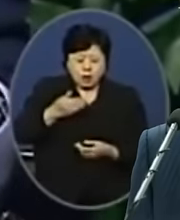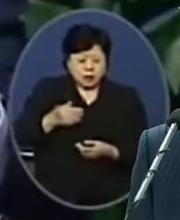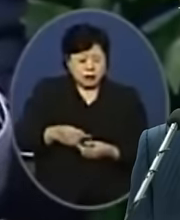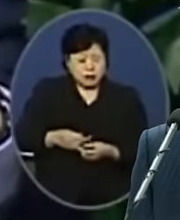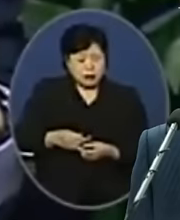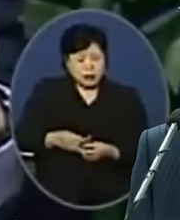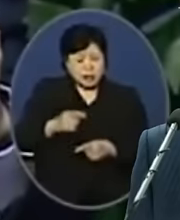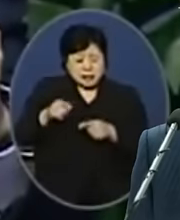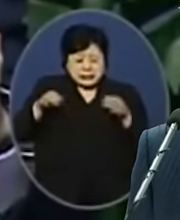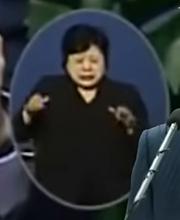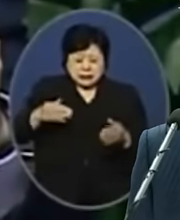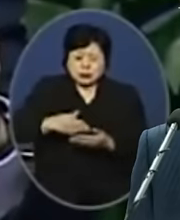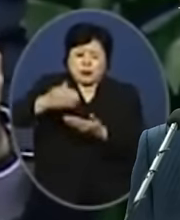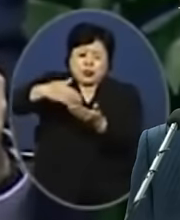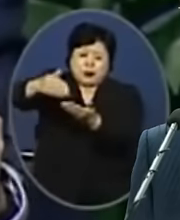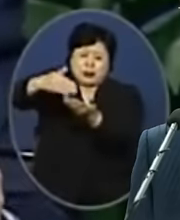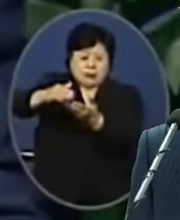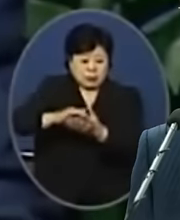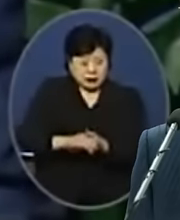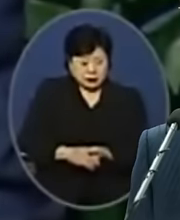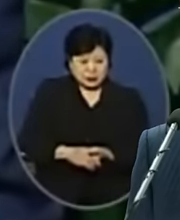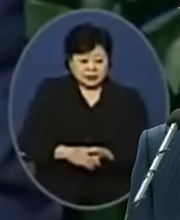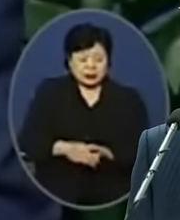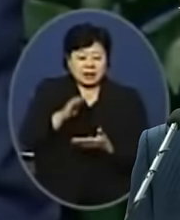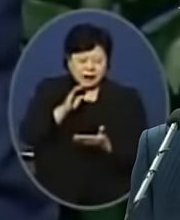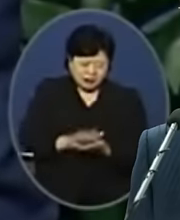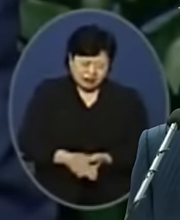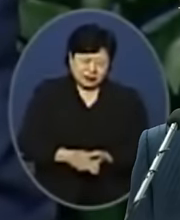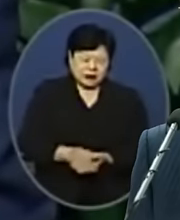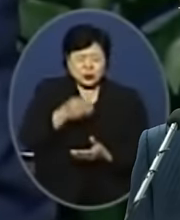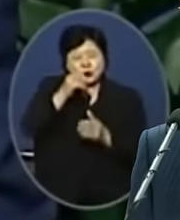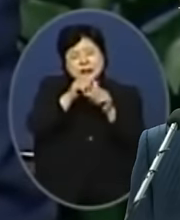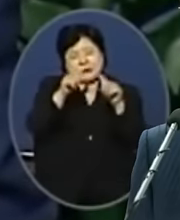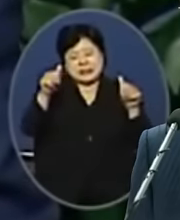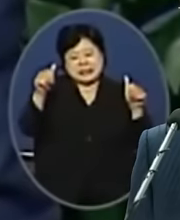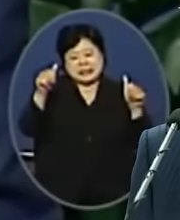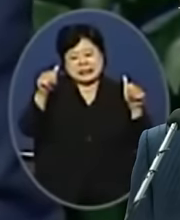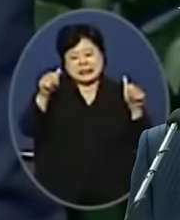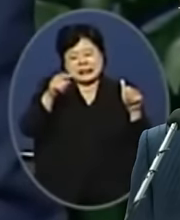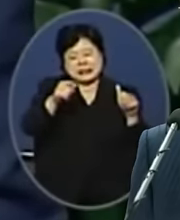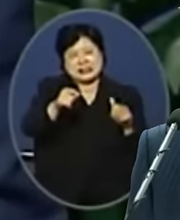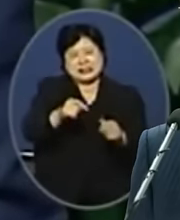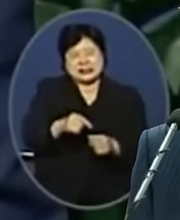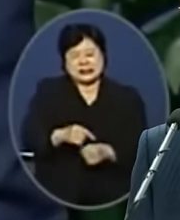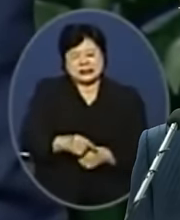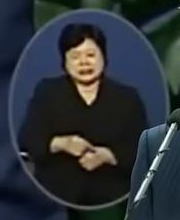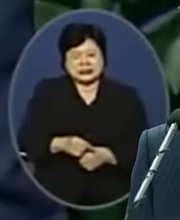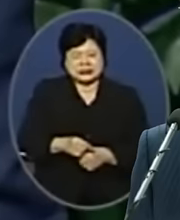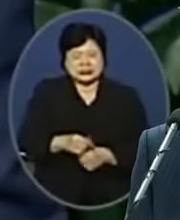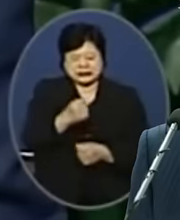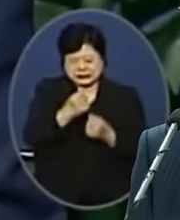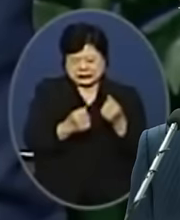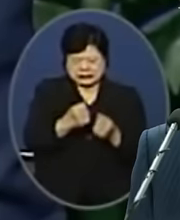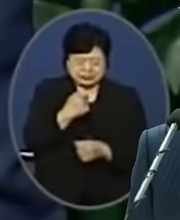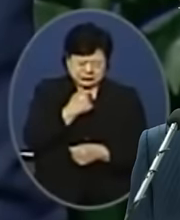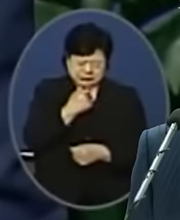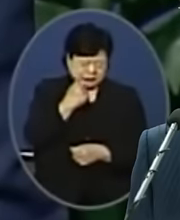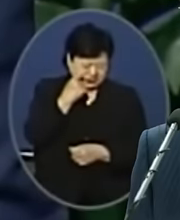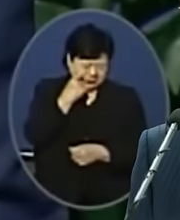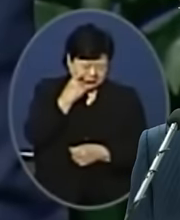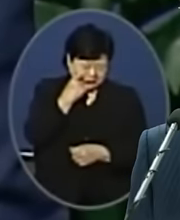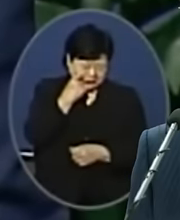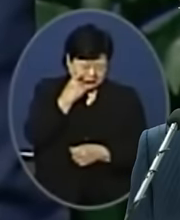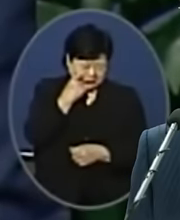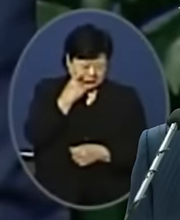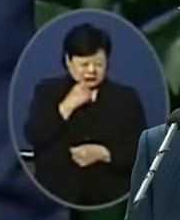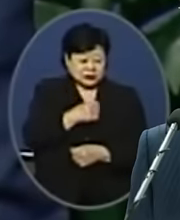찍어서 새를 쫓는데 애를 먹었다고. 그러니까 요셉이 아유 막 없는 것으로 하고 해석 안 하랍니다.